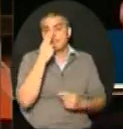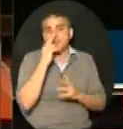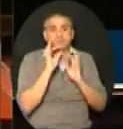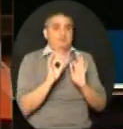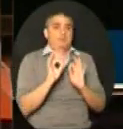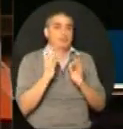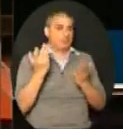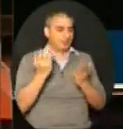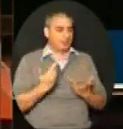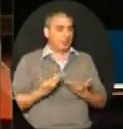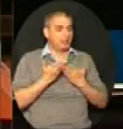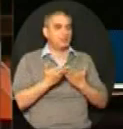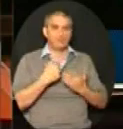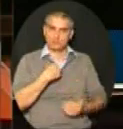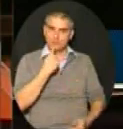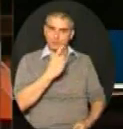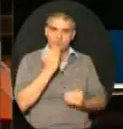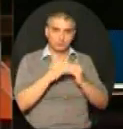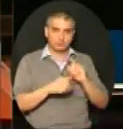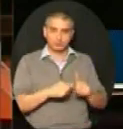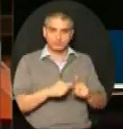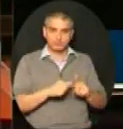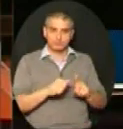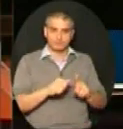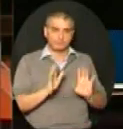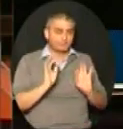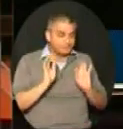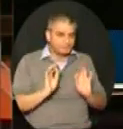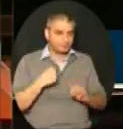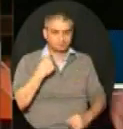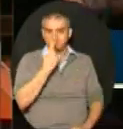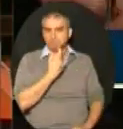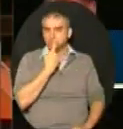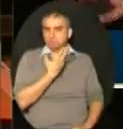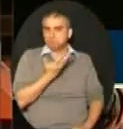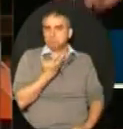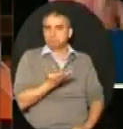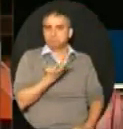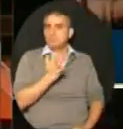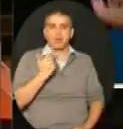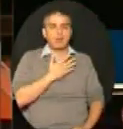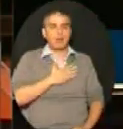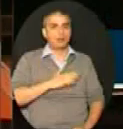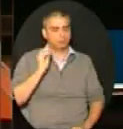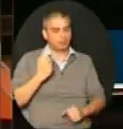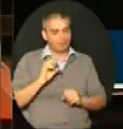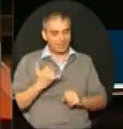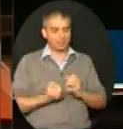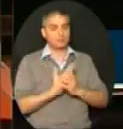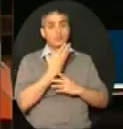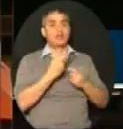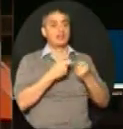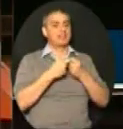באמת לסייע בעניין הזה. אני אומרת לכם, בסופו של דבר, אני באמת תוהה לעצמי מה מידת הרצון להפעיל את התאגיד